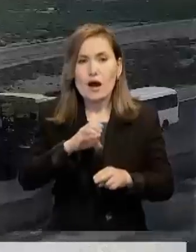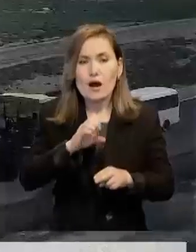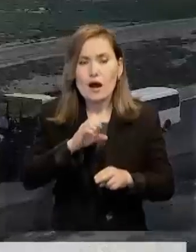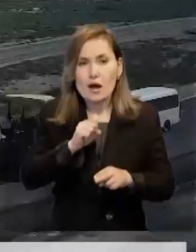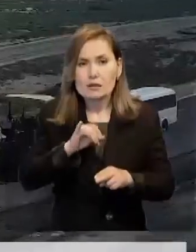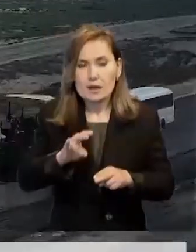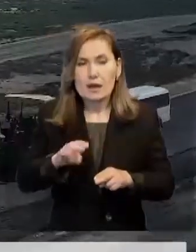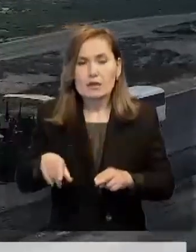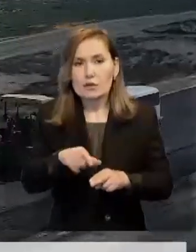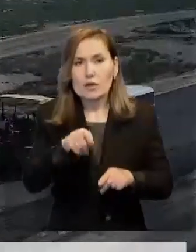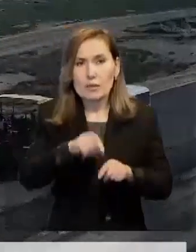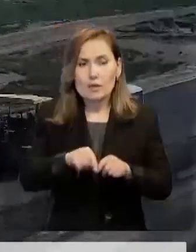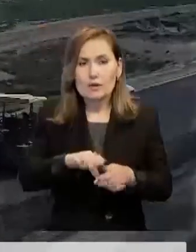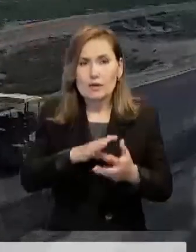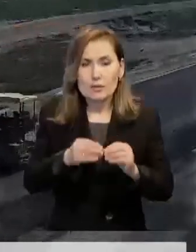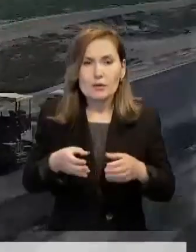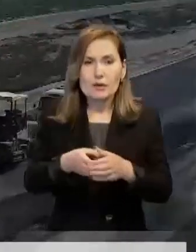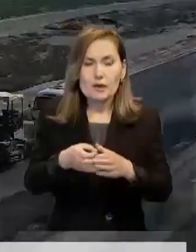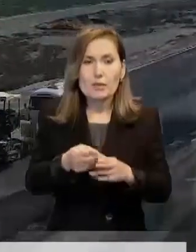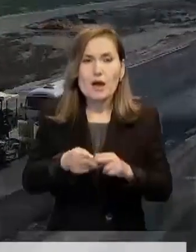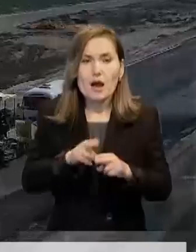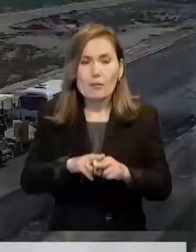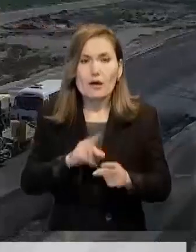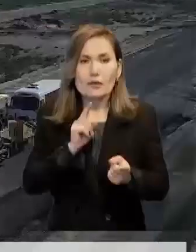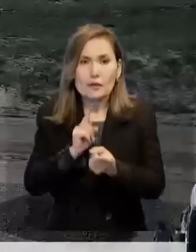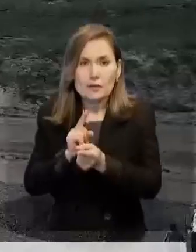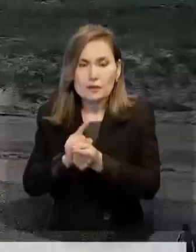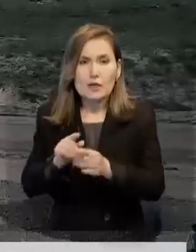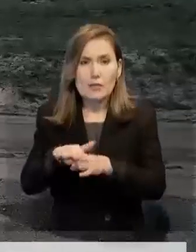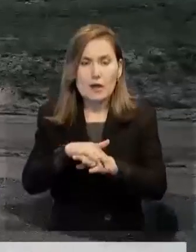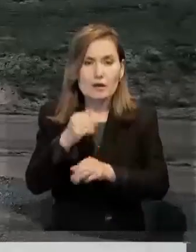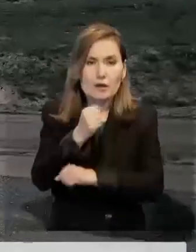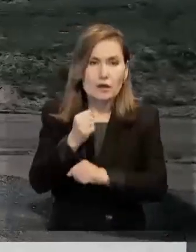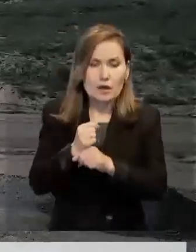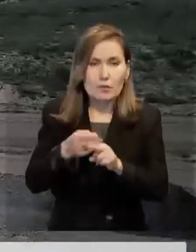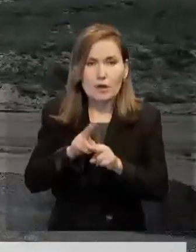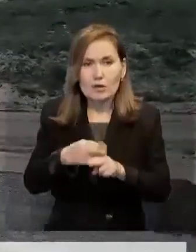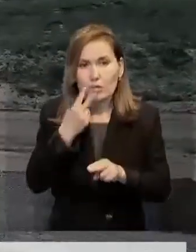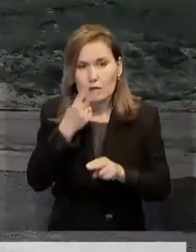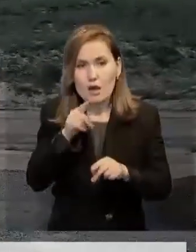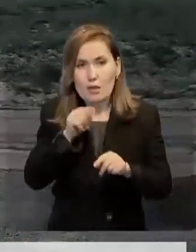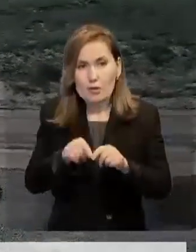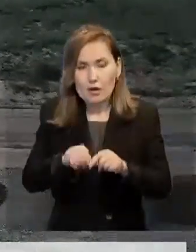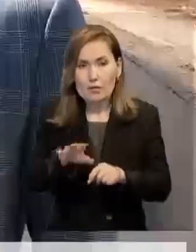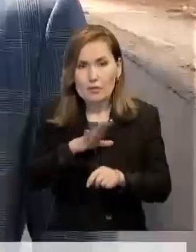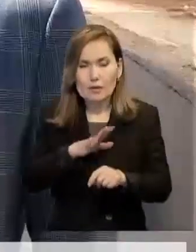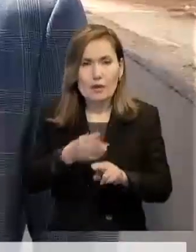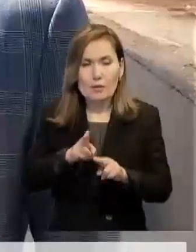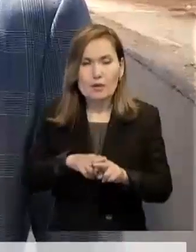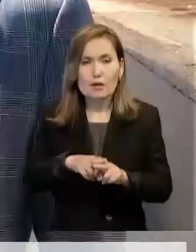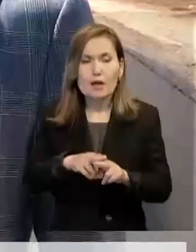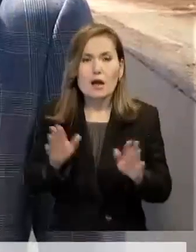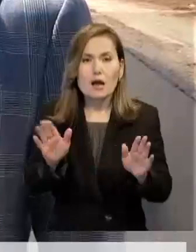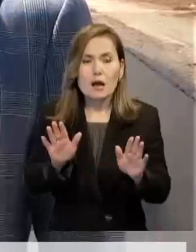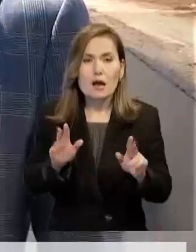жолға шықты. Жол бойында мердігер компания өкілдерімен кездесіп, сапаға қатысты талаптардың орындалуын ескертті. Жұмысы жоспар